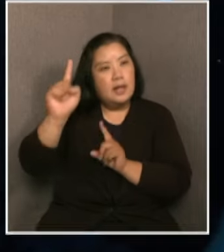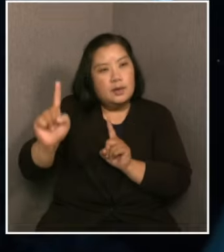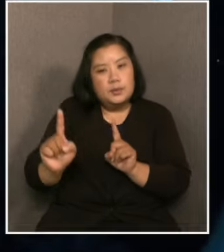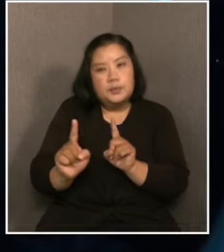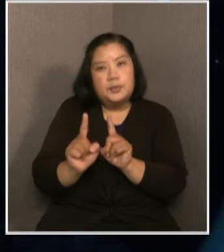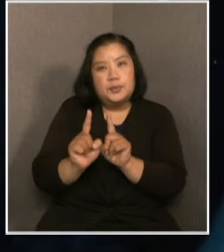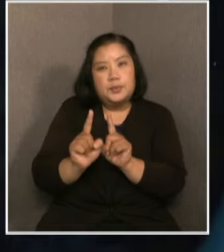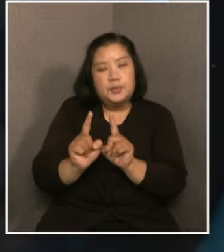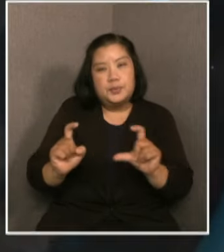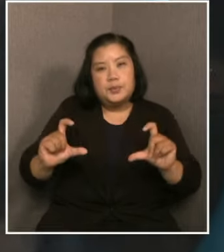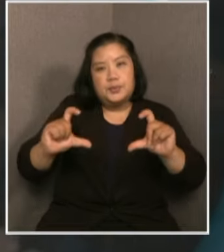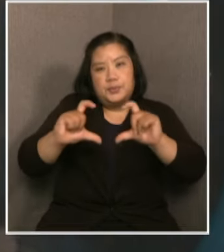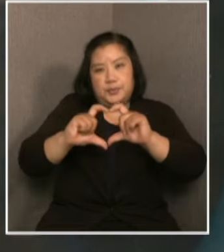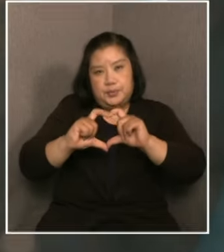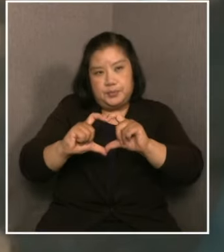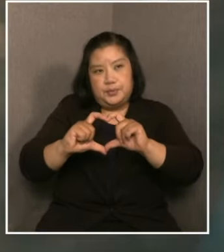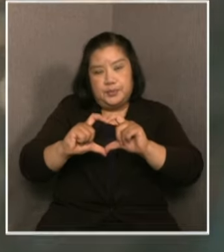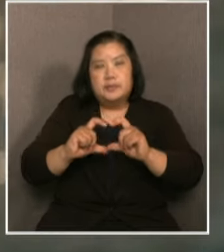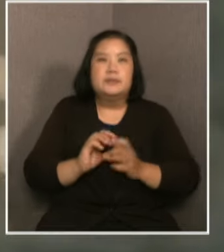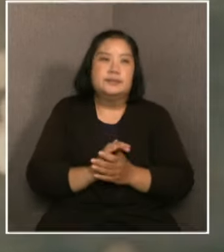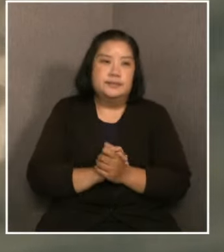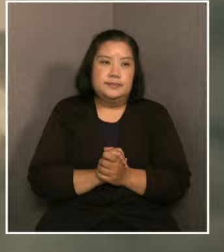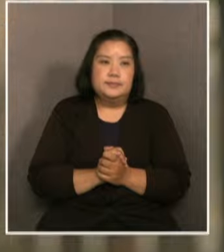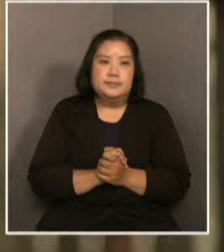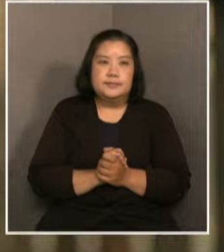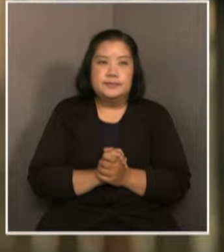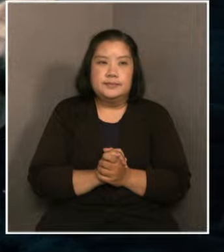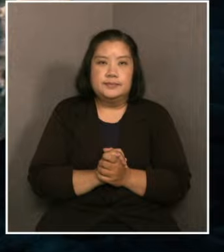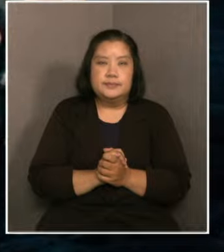งใกล้ชิดกันได้เสมอ แค